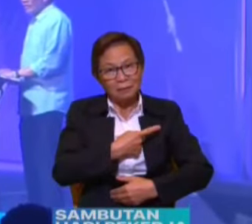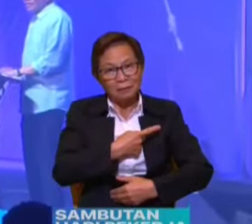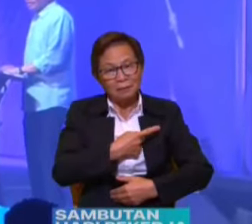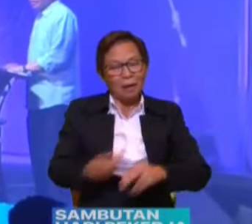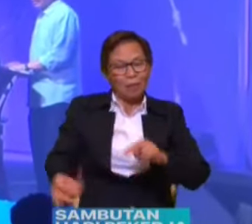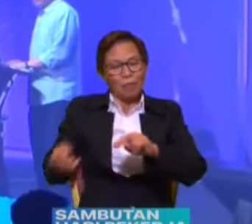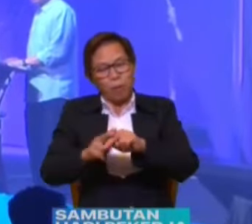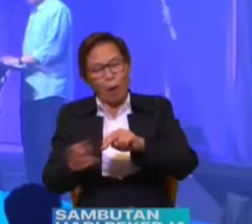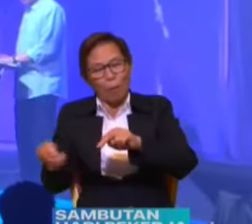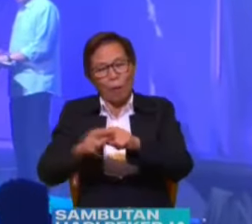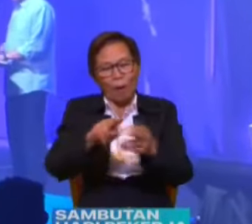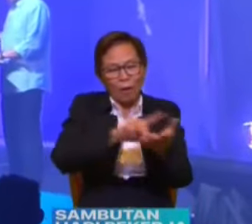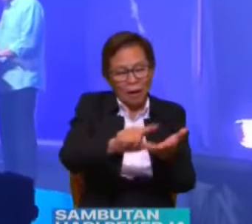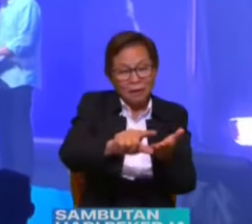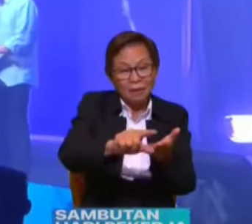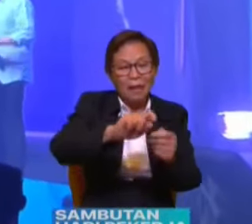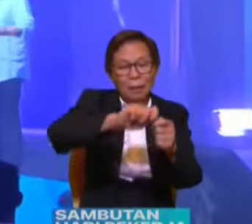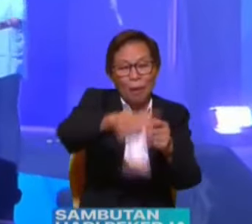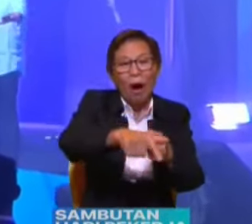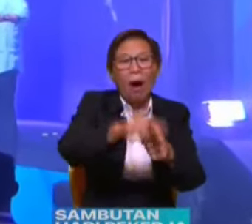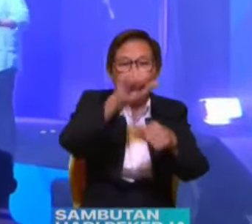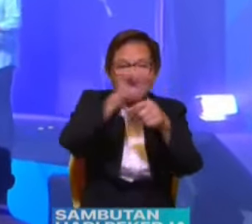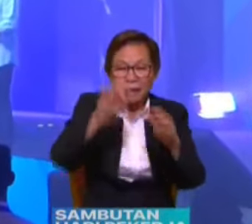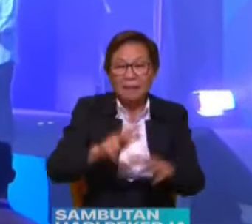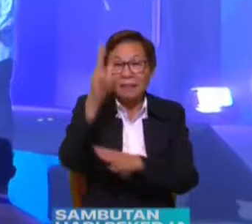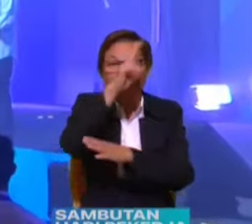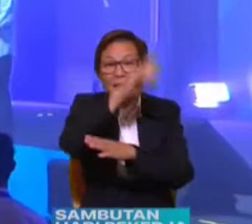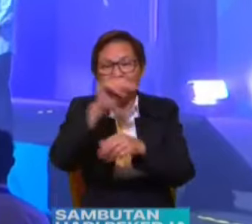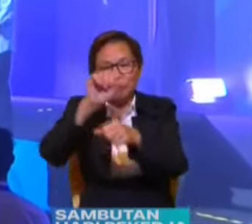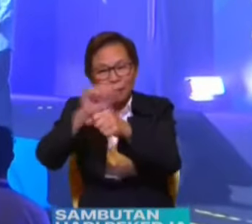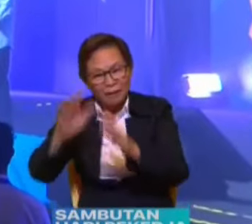upah bagi pekerja swasta dan juga kerajaan.